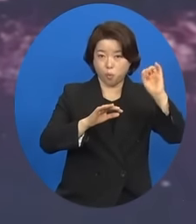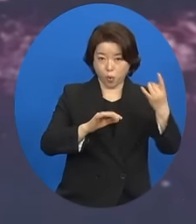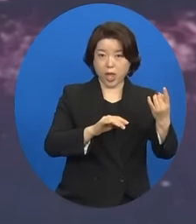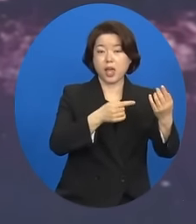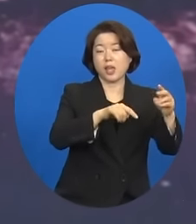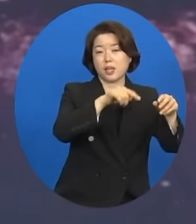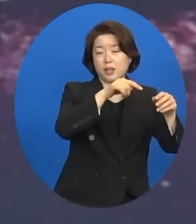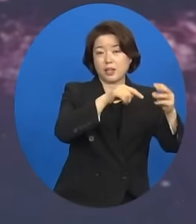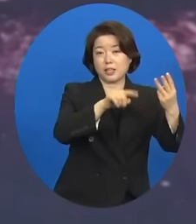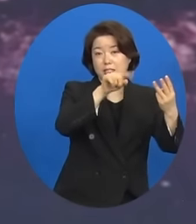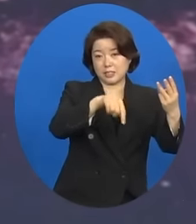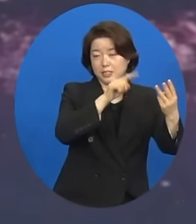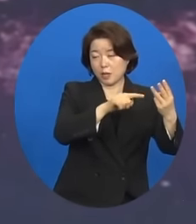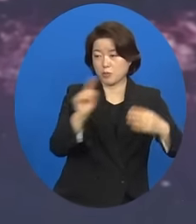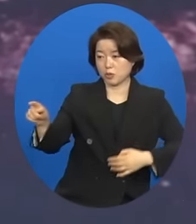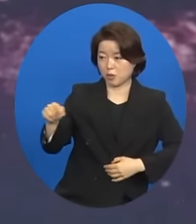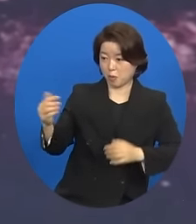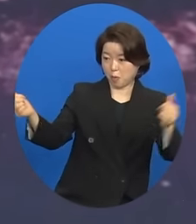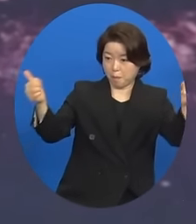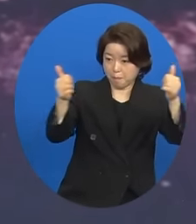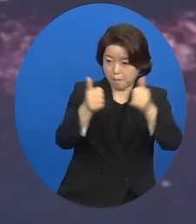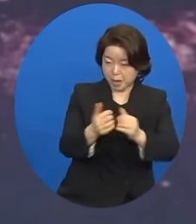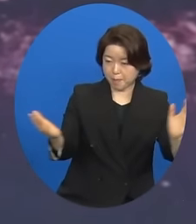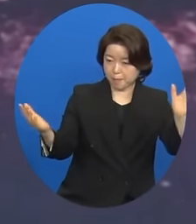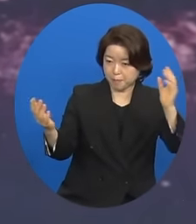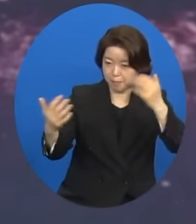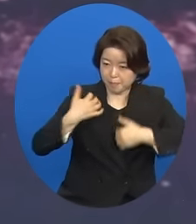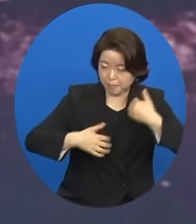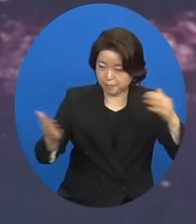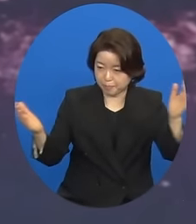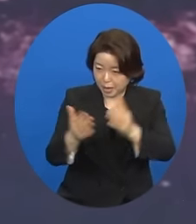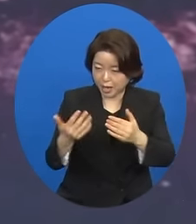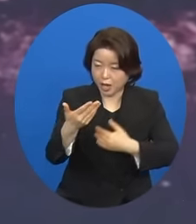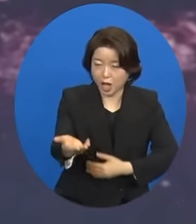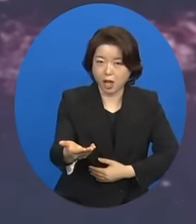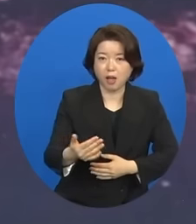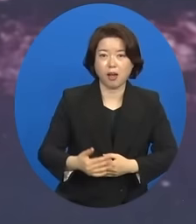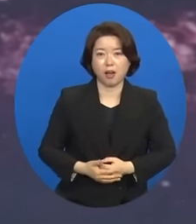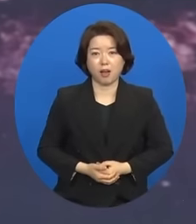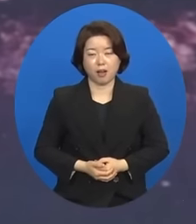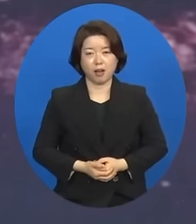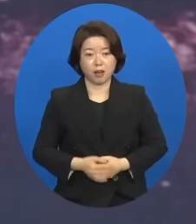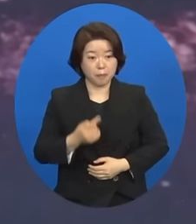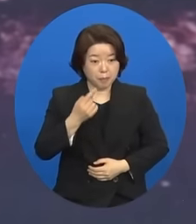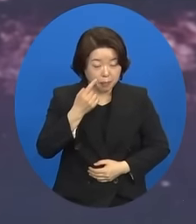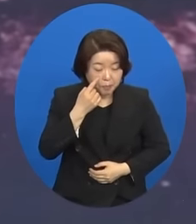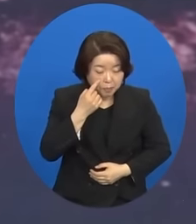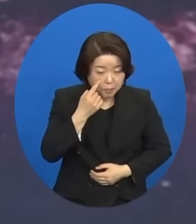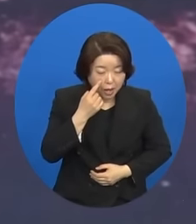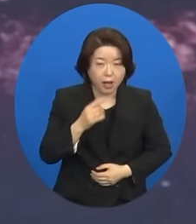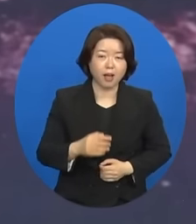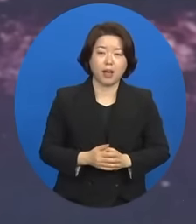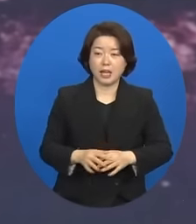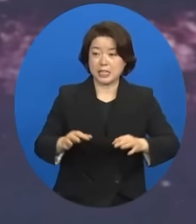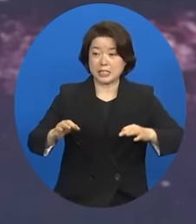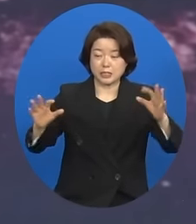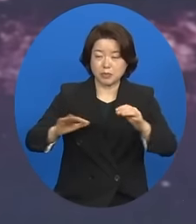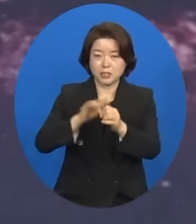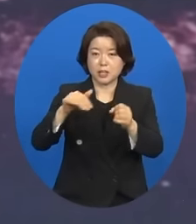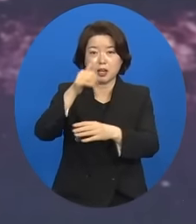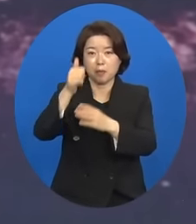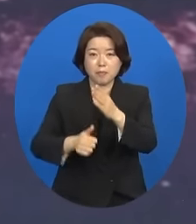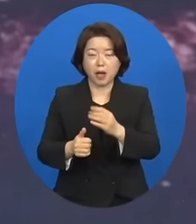어 야곱은 나이를 보자마자 한눈에 요즘에 금방 사랑에 빠진다